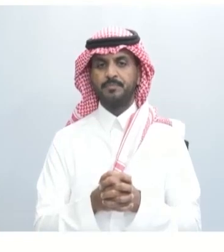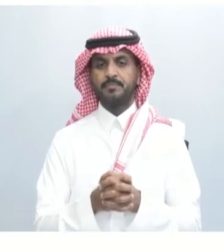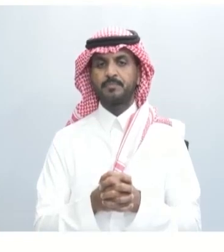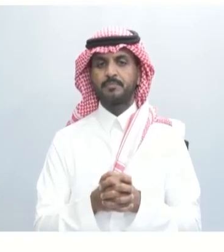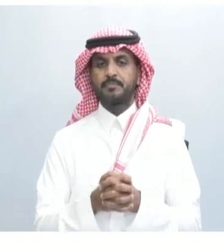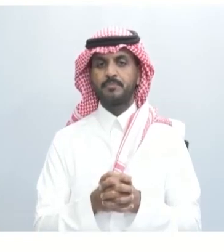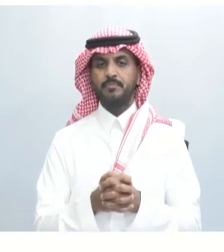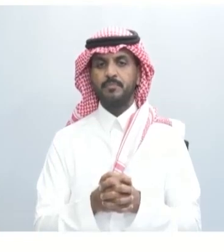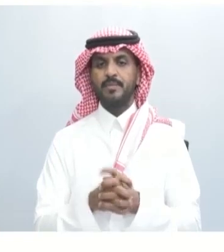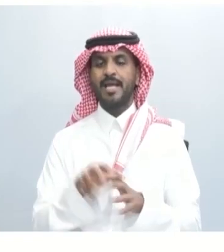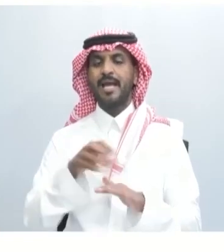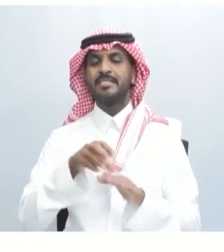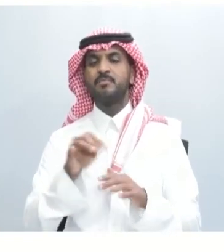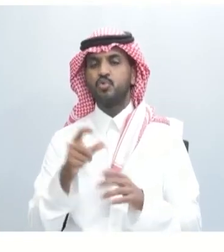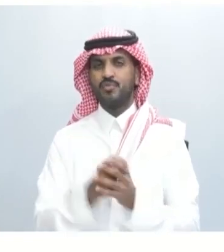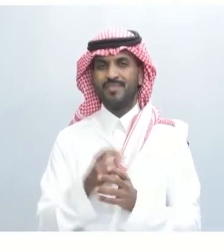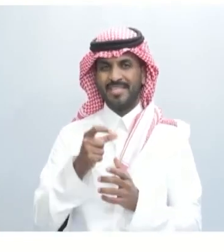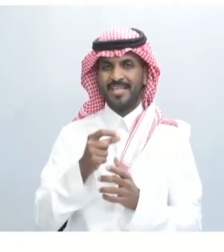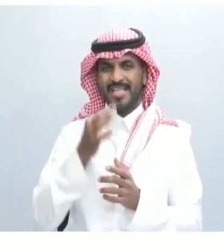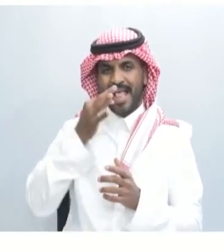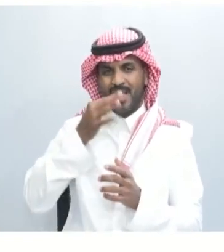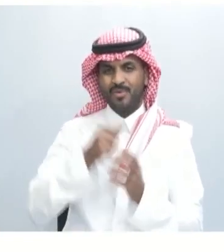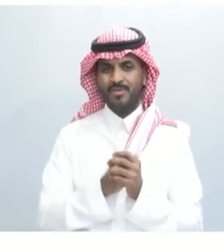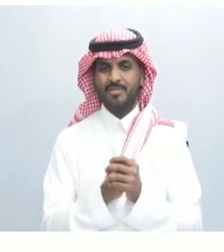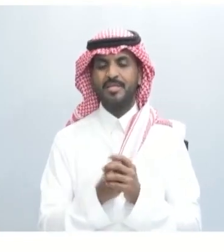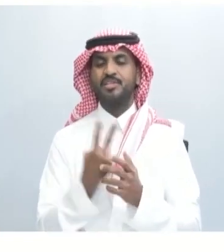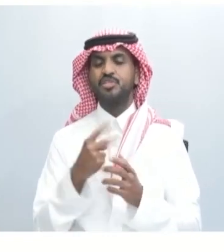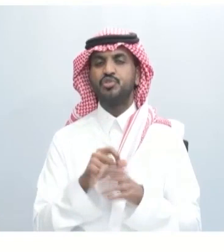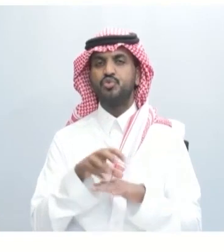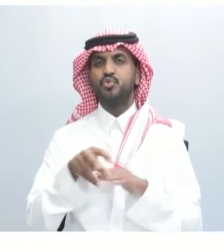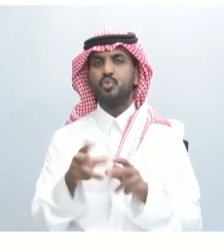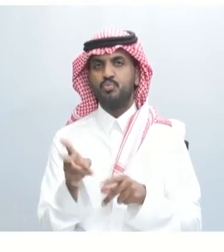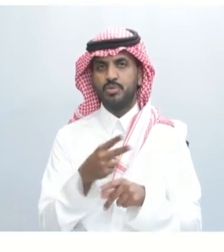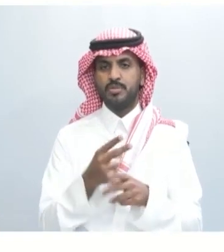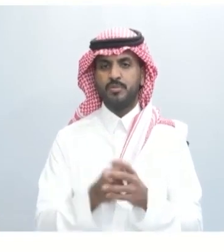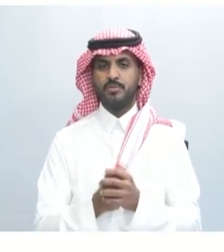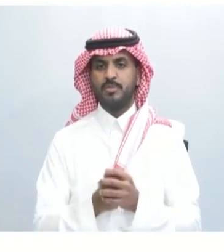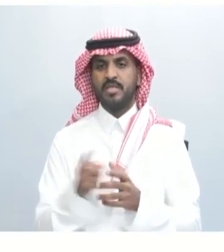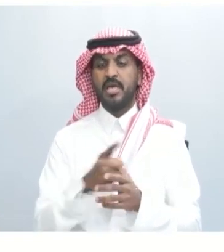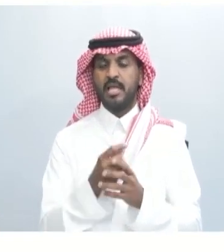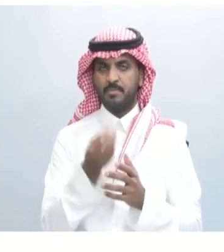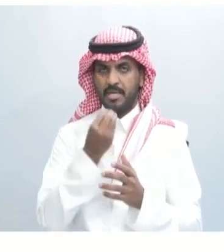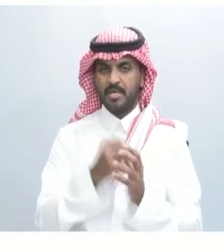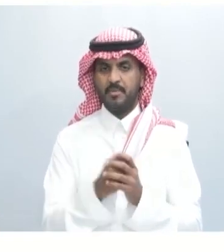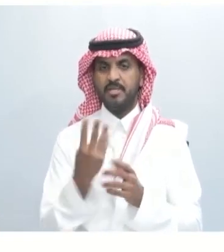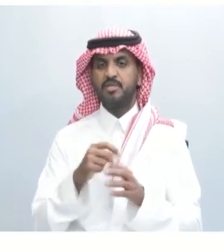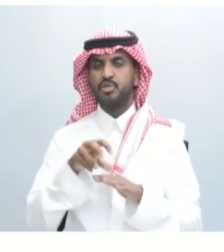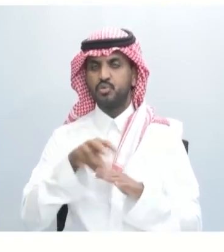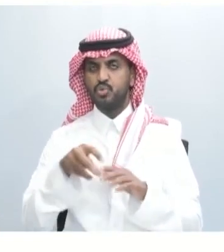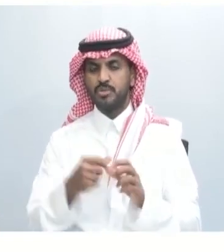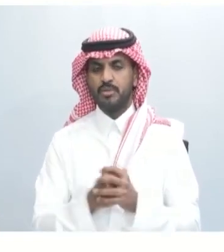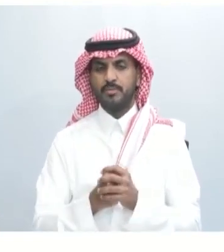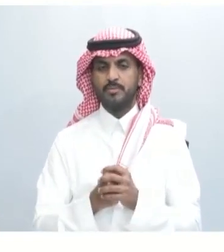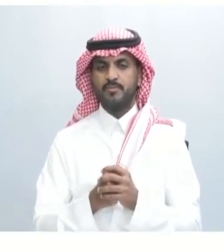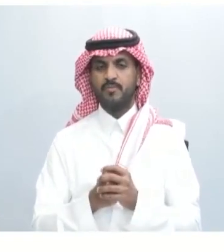التالي قسم يوسف قطعه حلوى الى عشرين جزءا متساوي اذا اكل منها اربعه